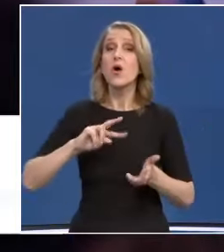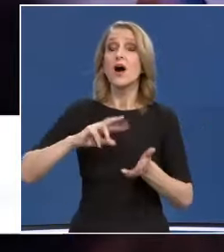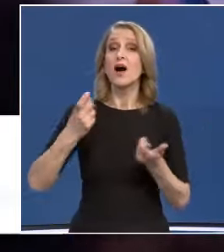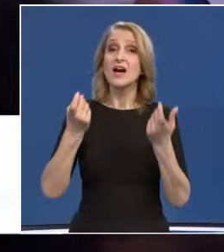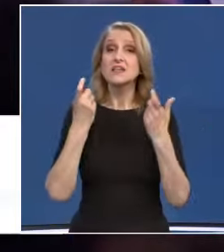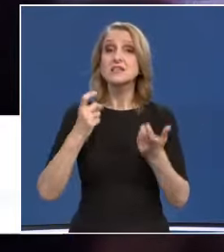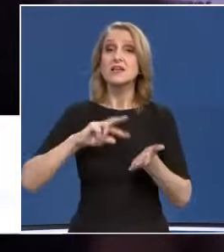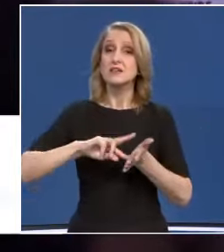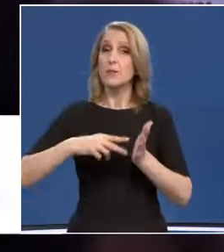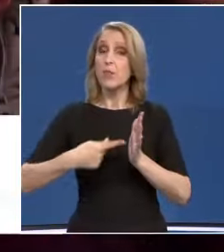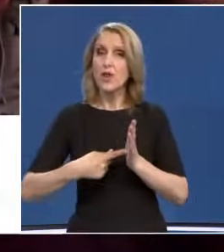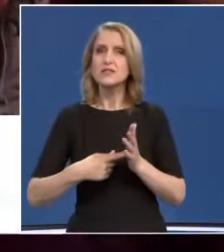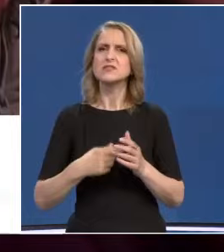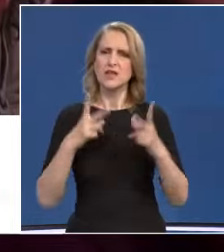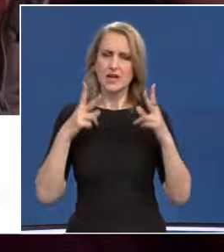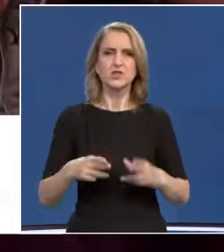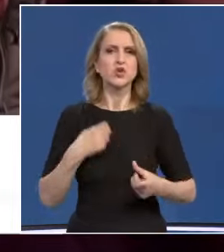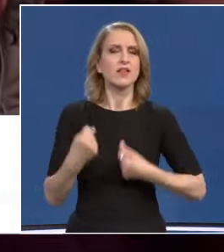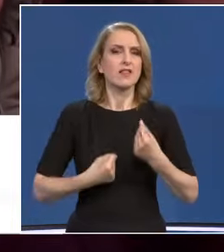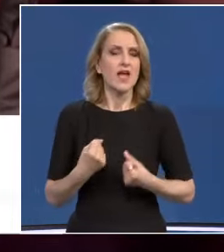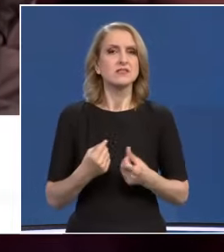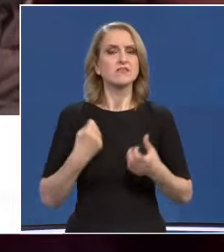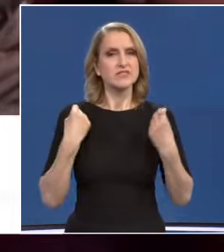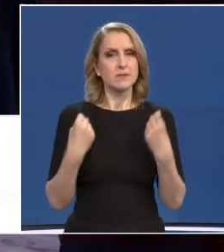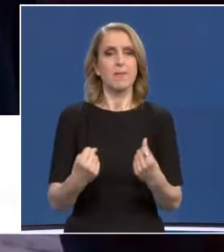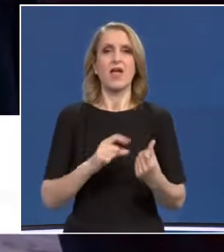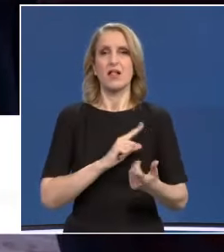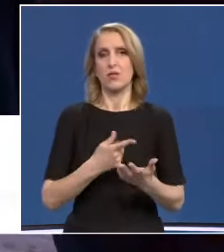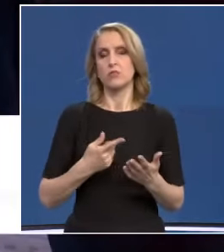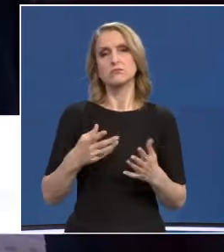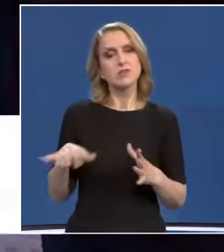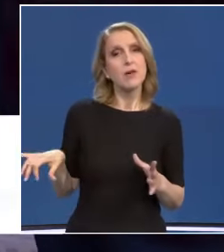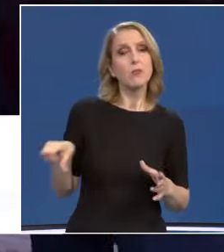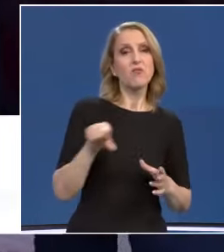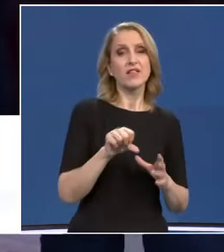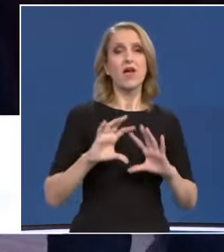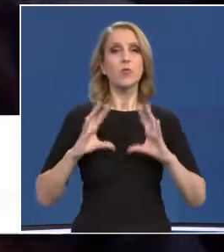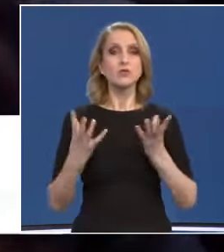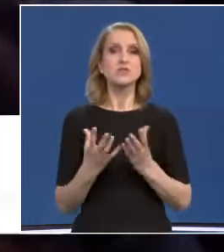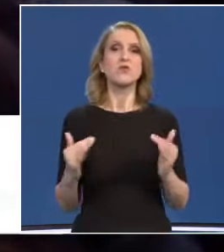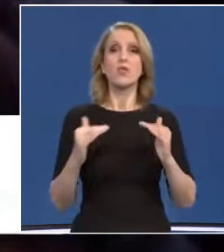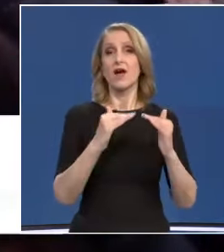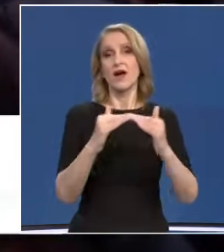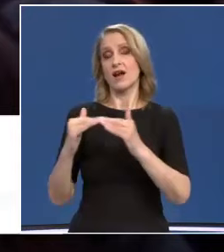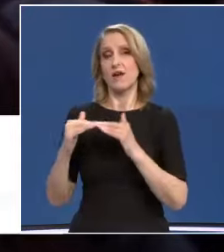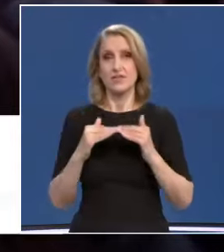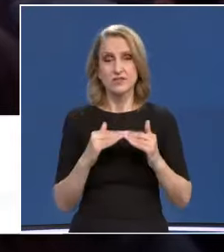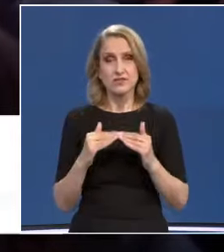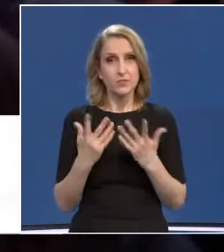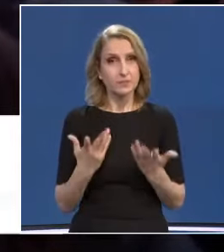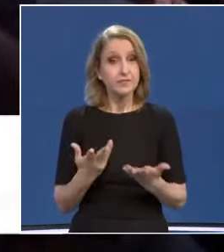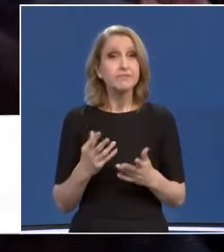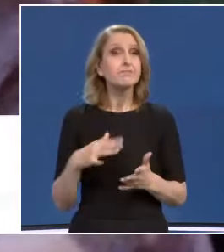класа реши да действа смело и да поведе обществото в посока на равенство. И допълват, че на фона